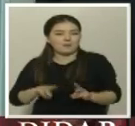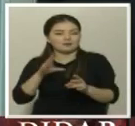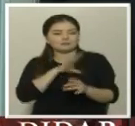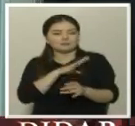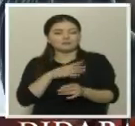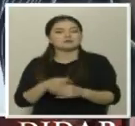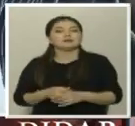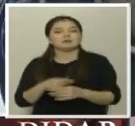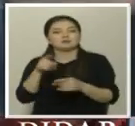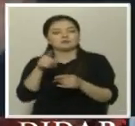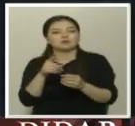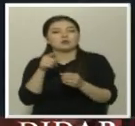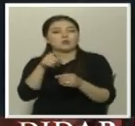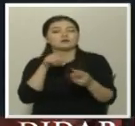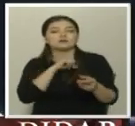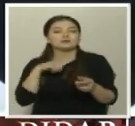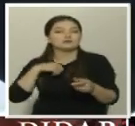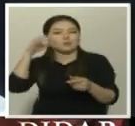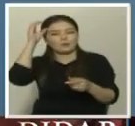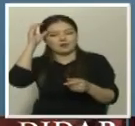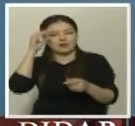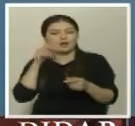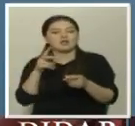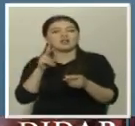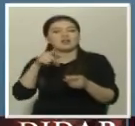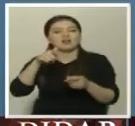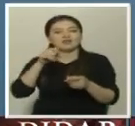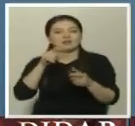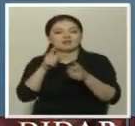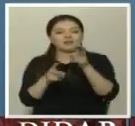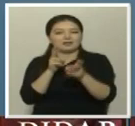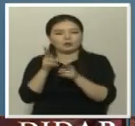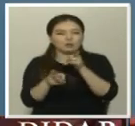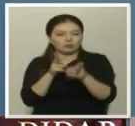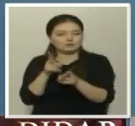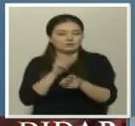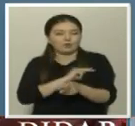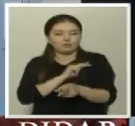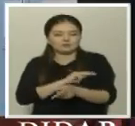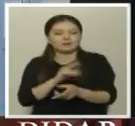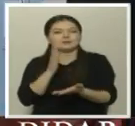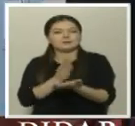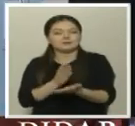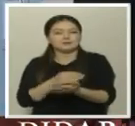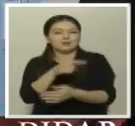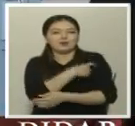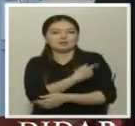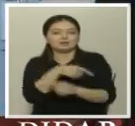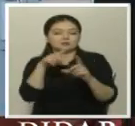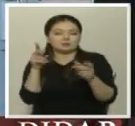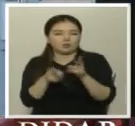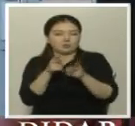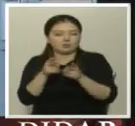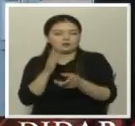бериков по специальности он хирург до 2022 года работал в сфере медицины был главным врачом бенинского районной больницы отец